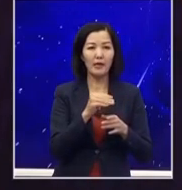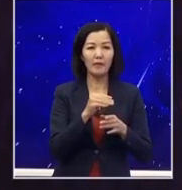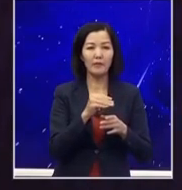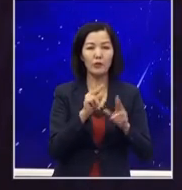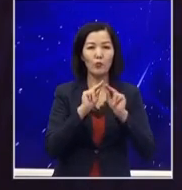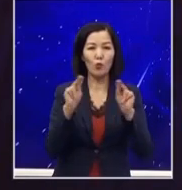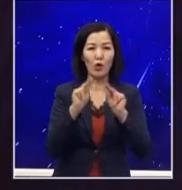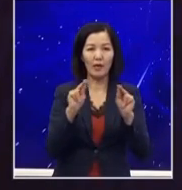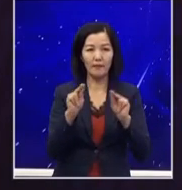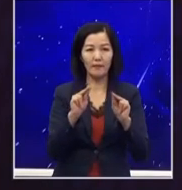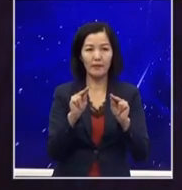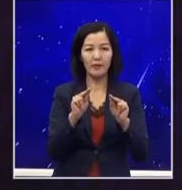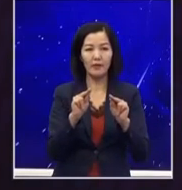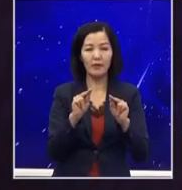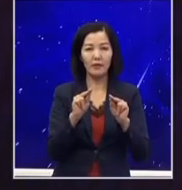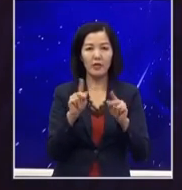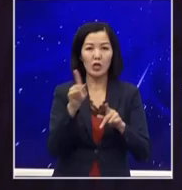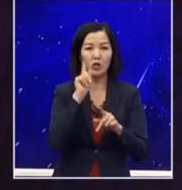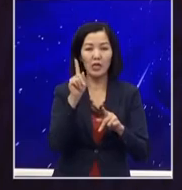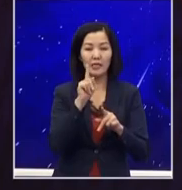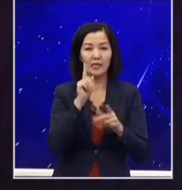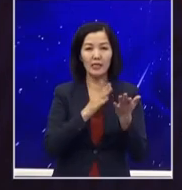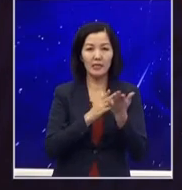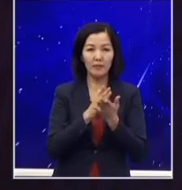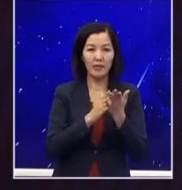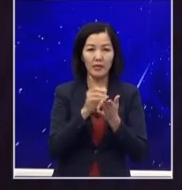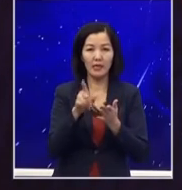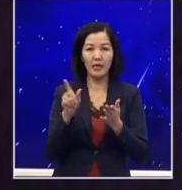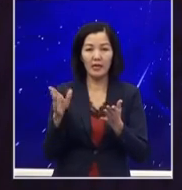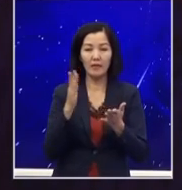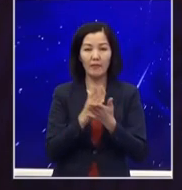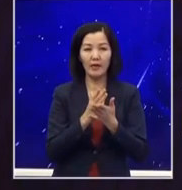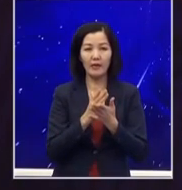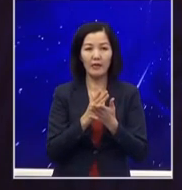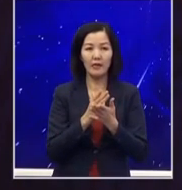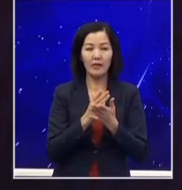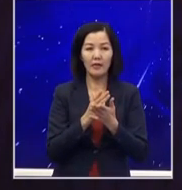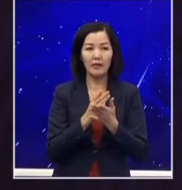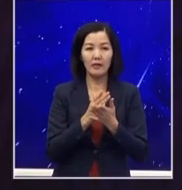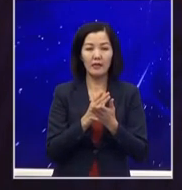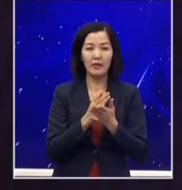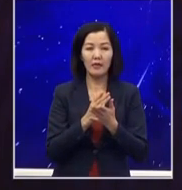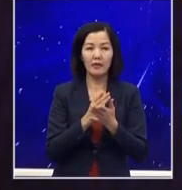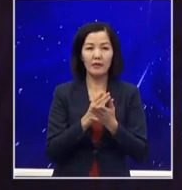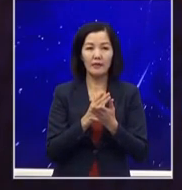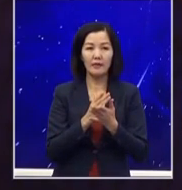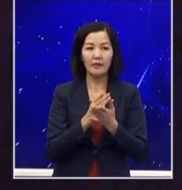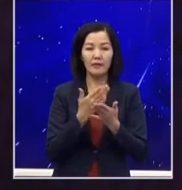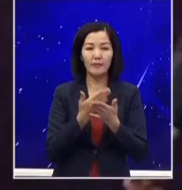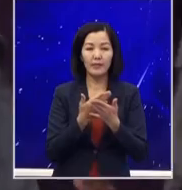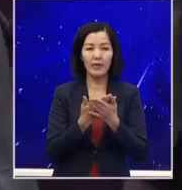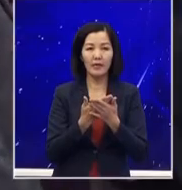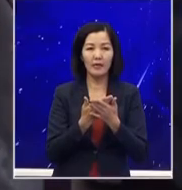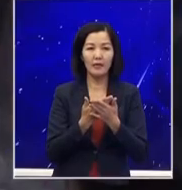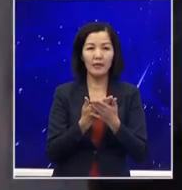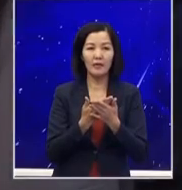ұстазбыз. Арамызда жас мамандар да бар. Осы салаға талай еңбегін сіңірген ардагерлер де бар. Мысалға айтсақ,